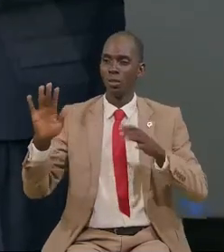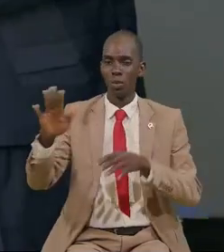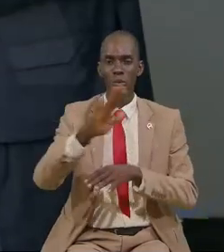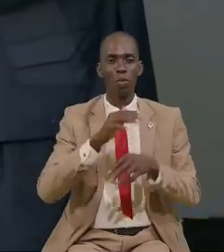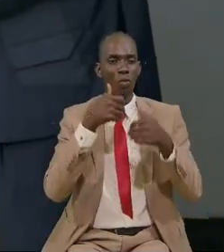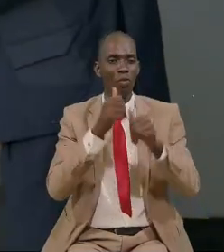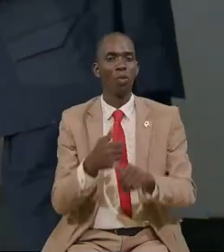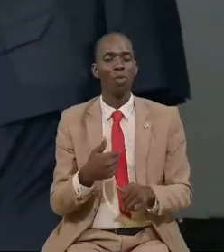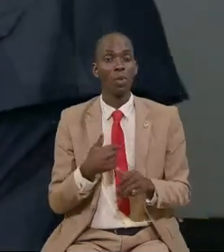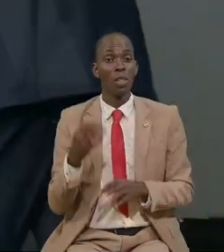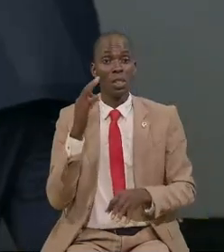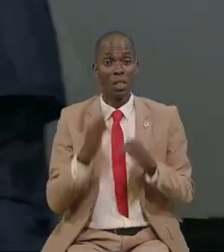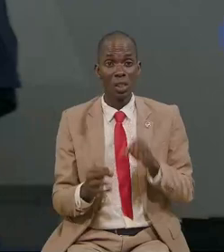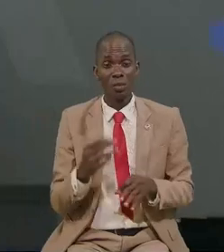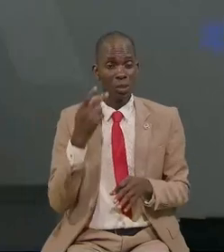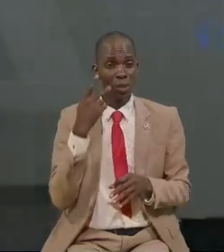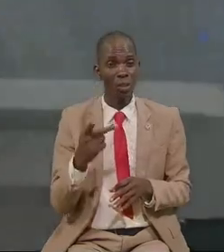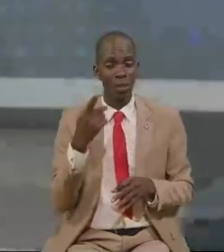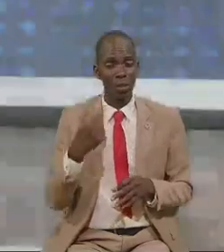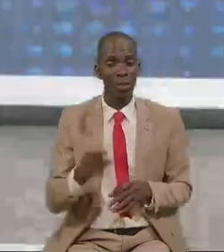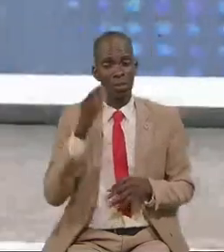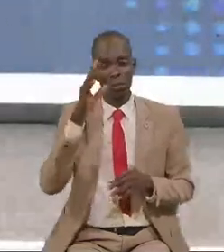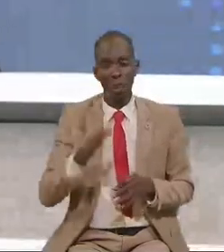S'il se fâchait,